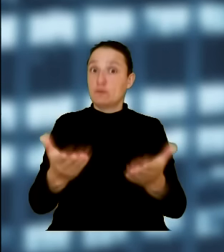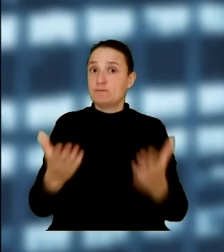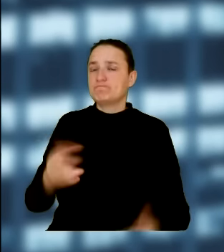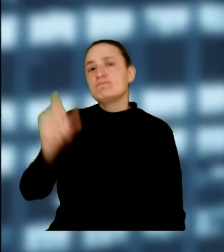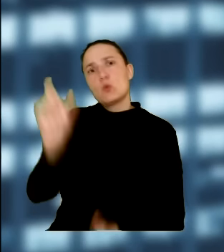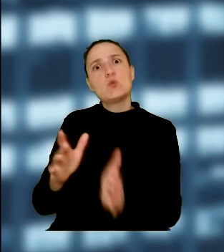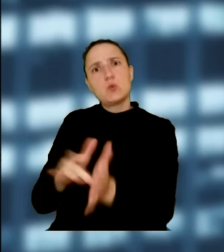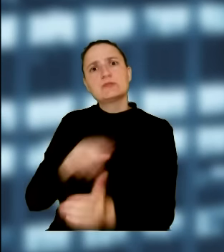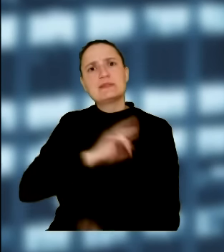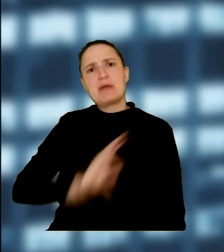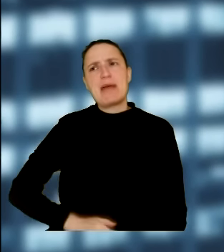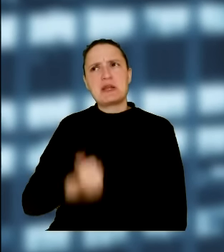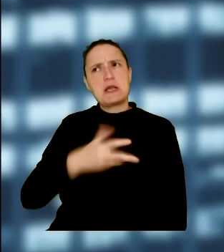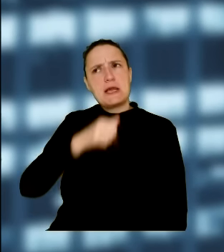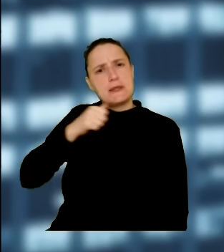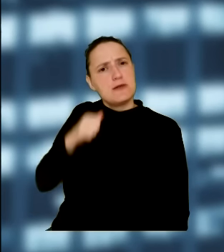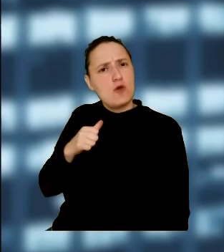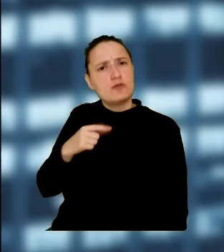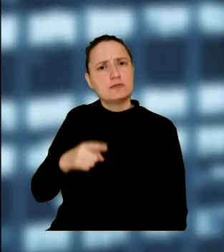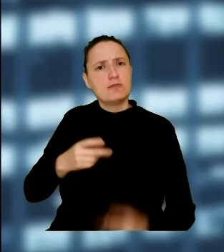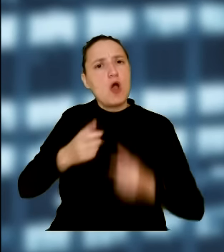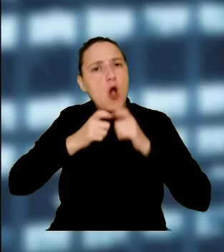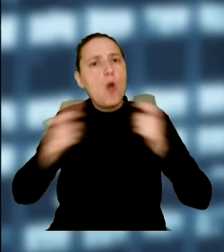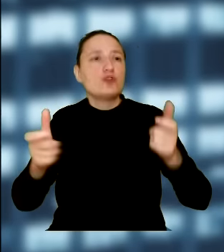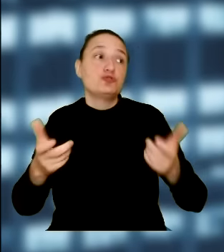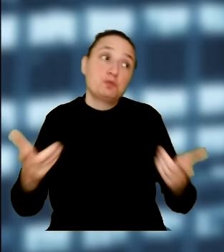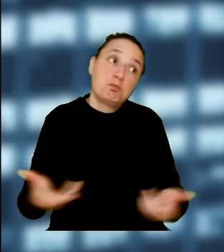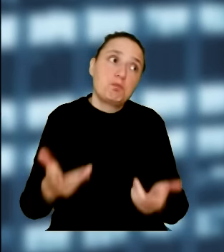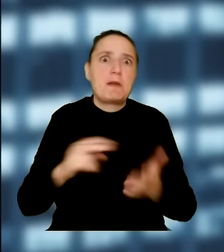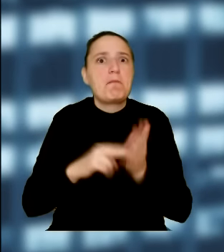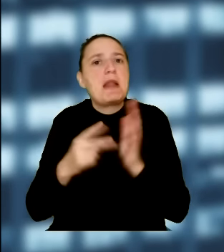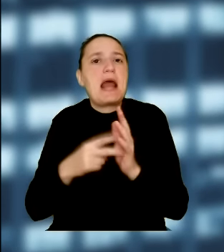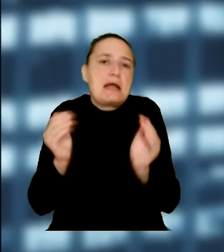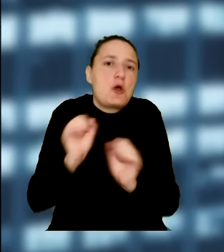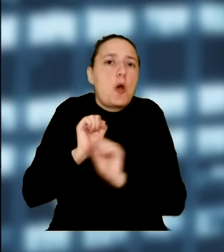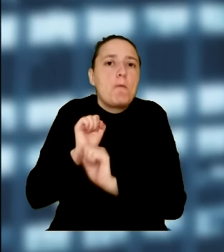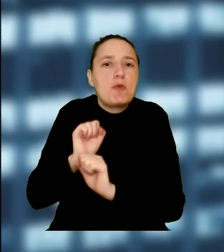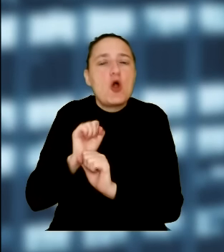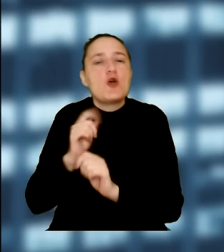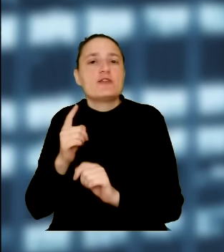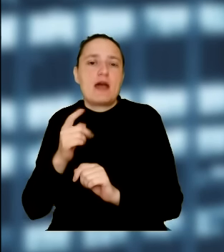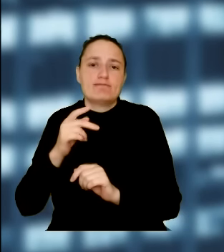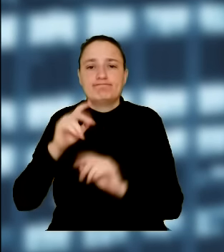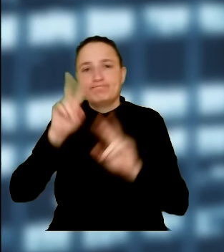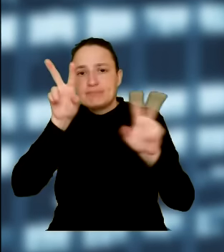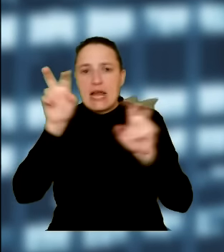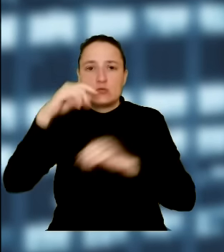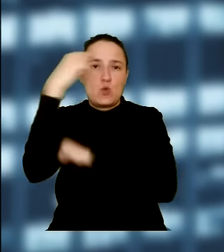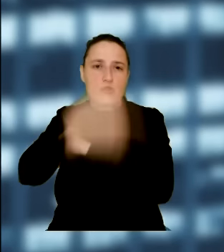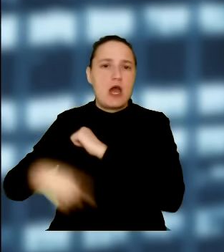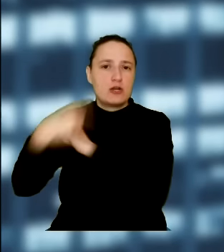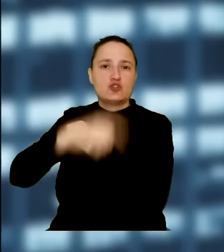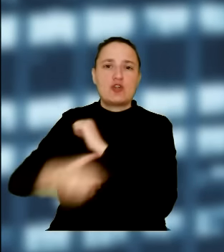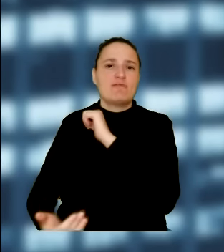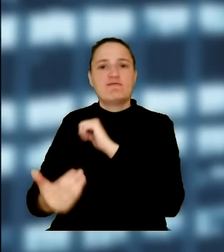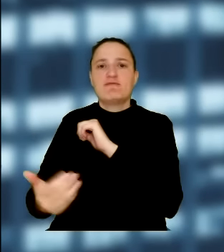kilka tygodni temu ogłosił taki nowy plan obrony i odstraszania pod kryptonimem Tarcza Wschód. Kryptonim musi